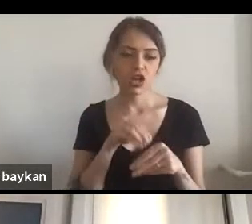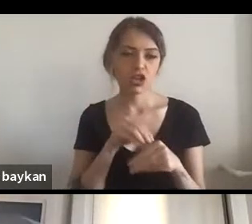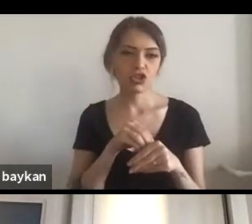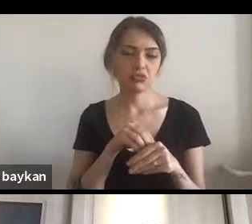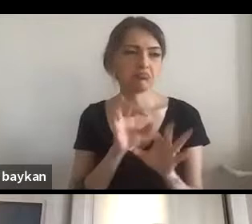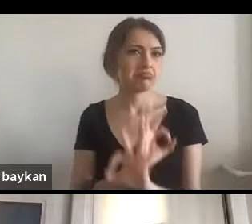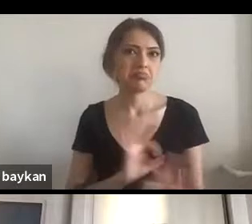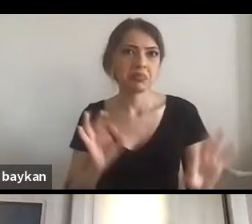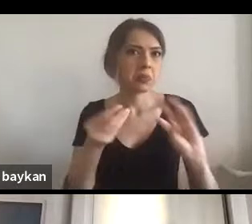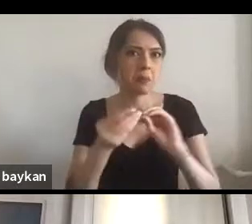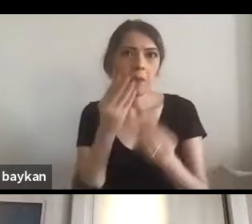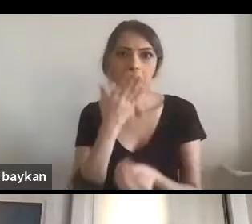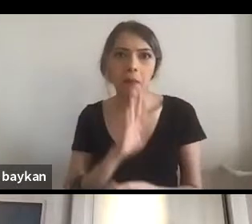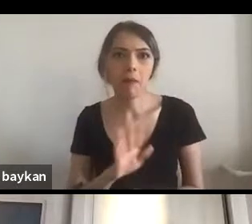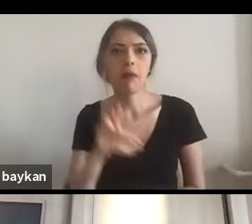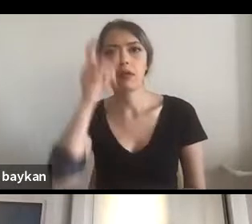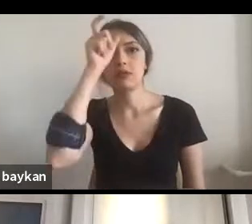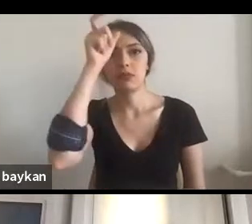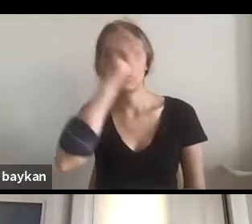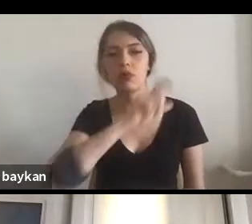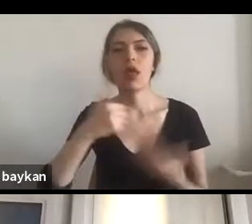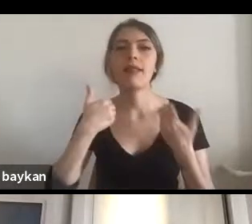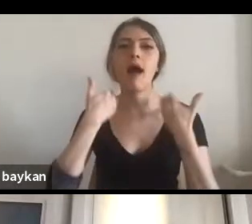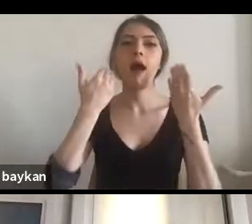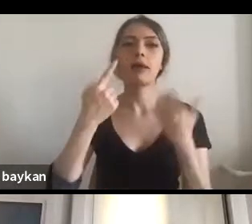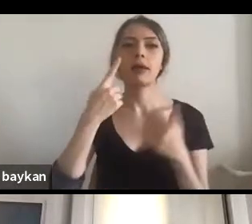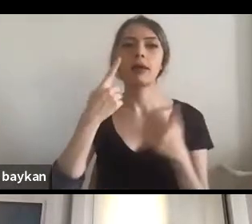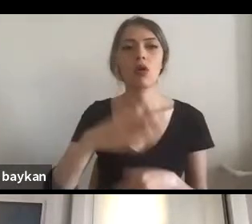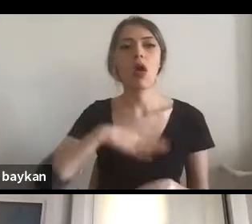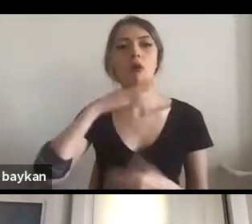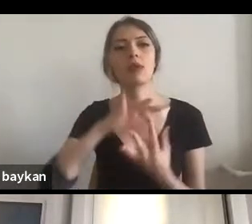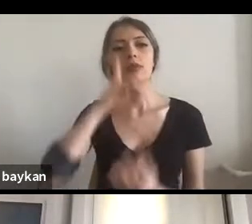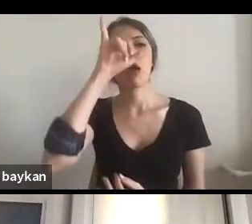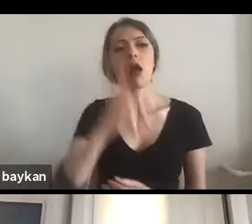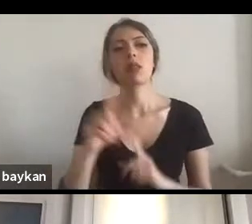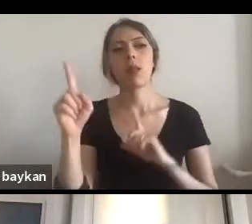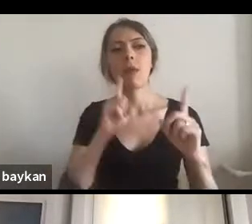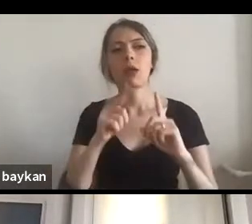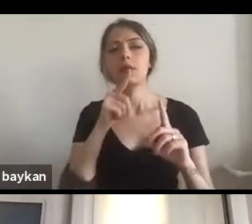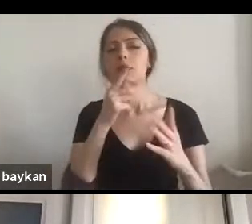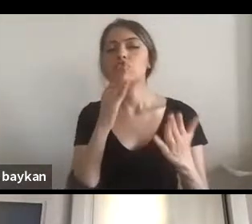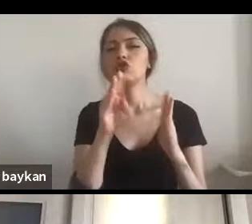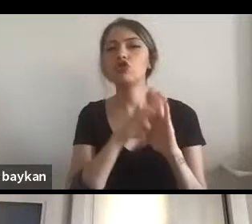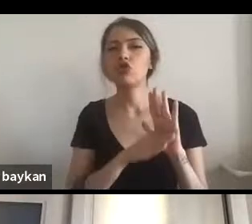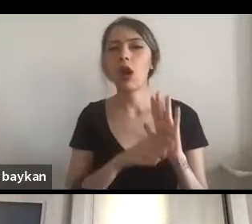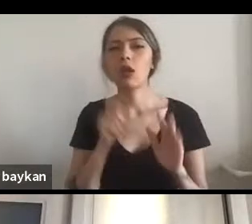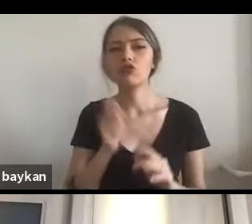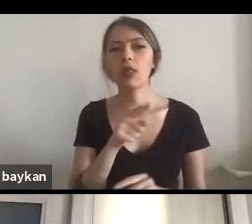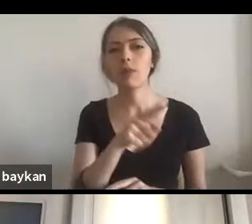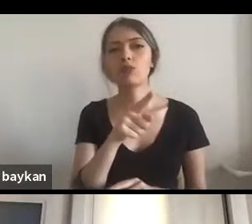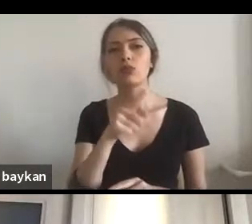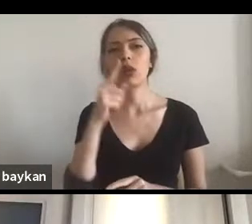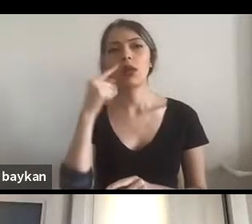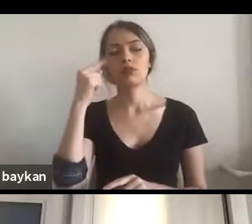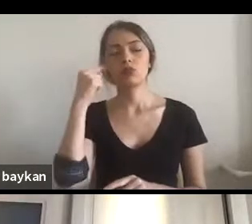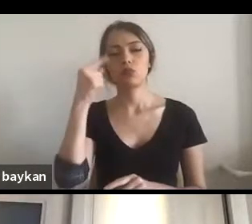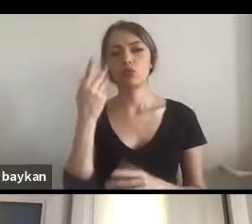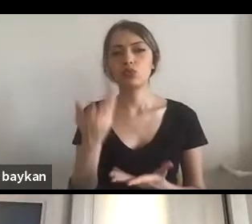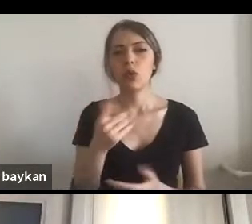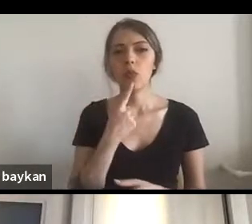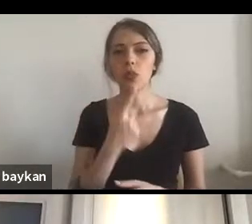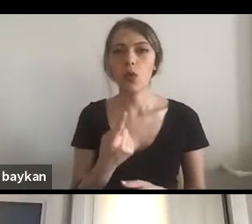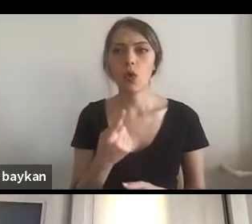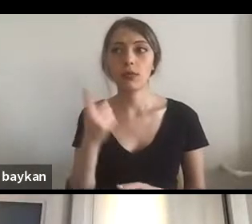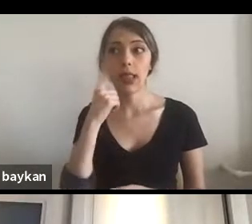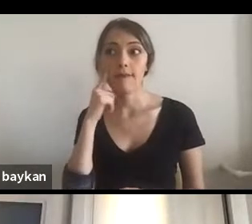Türkiye'de hakimlerin Avrupa İnsan Hakları Mahkemesi iştihadını dikkate aldığını söylüyordu hükümet. Biz